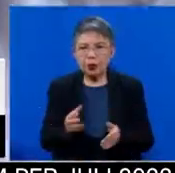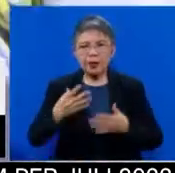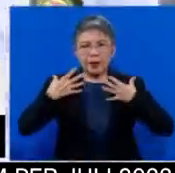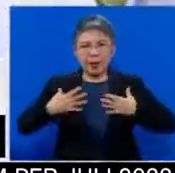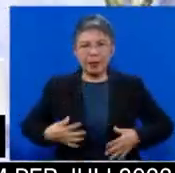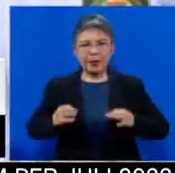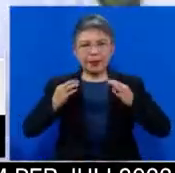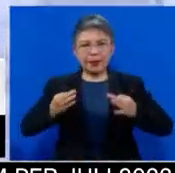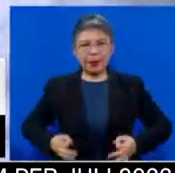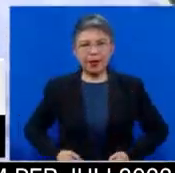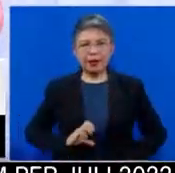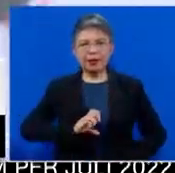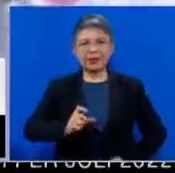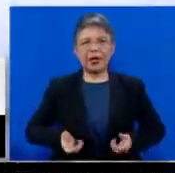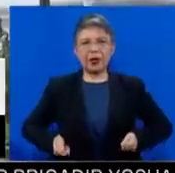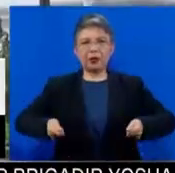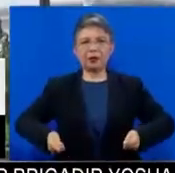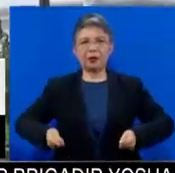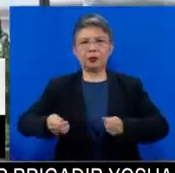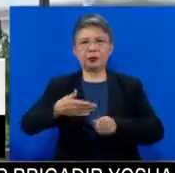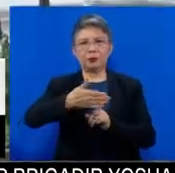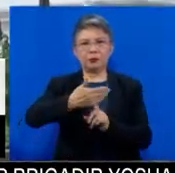dan mental Capaska.